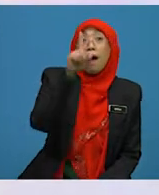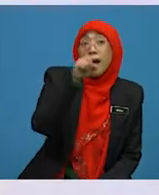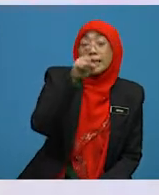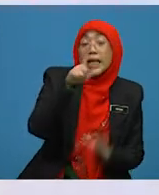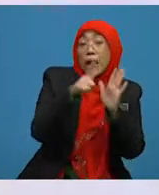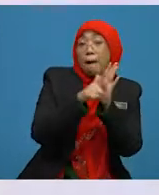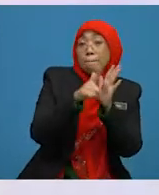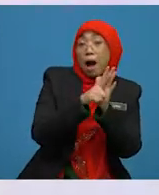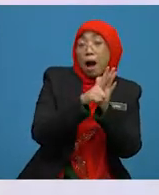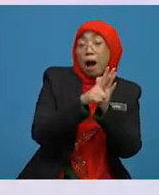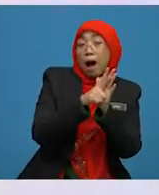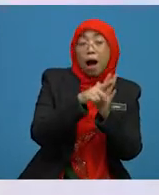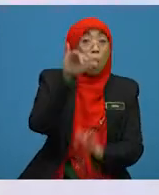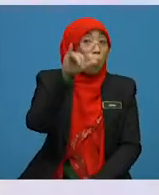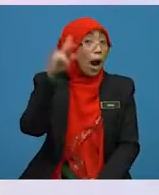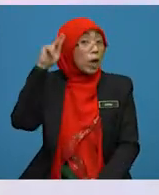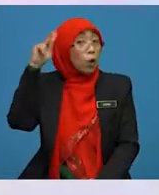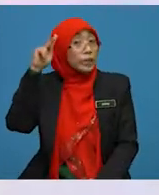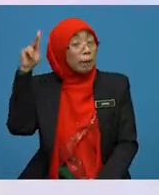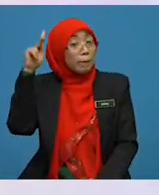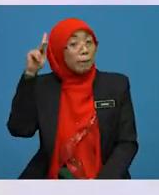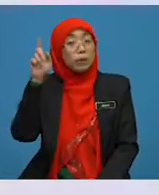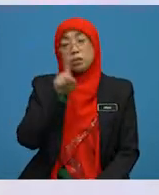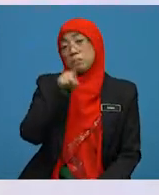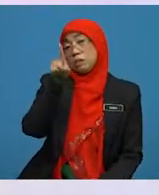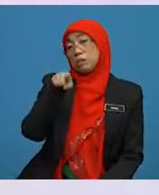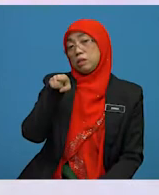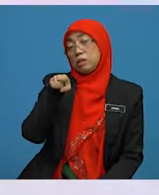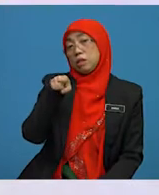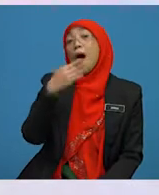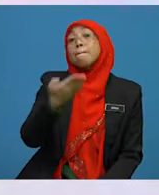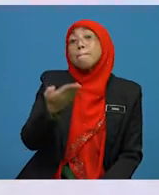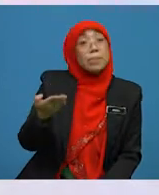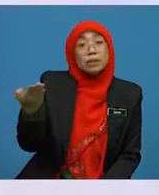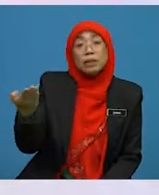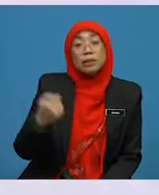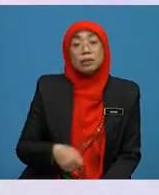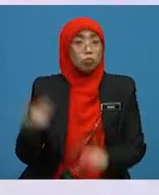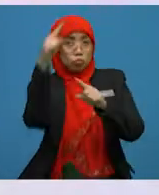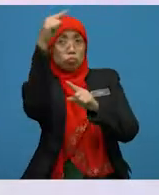merujuk konsep, Z merujuk benda.